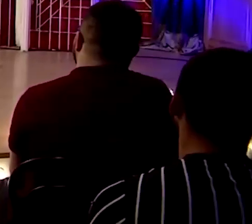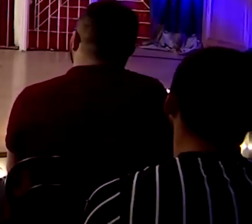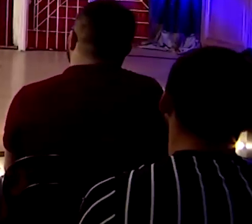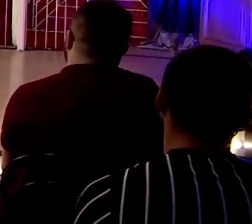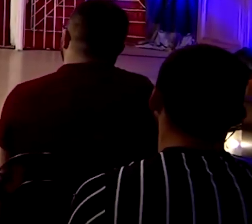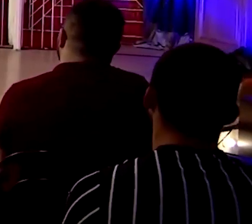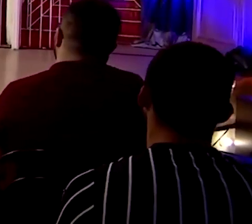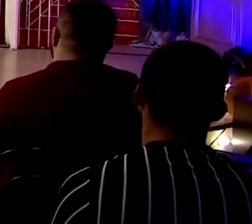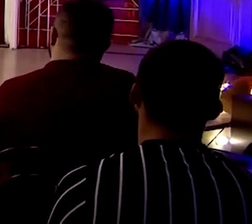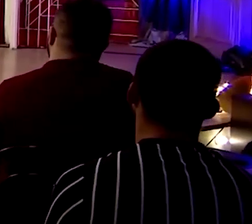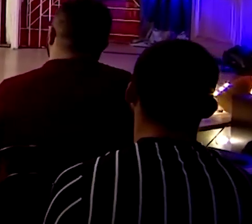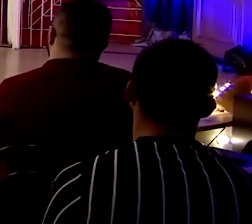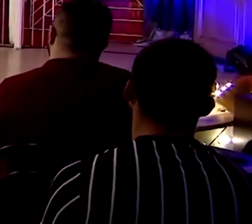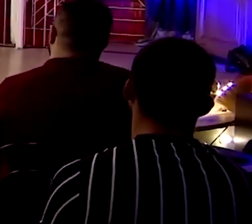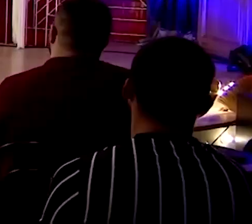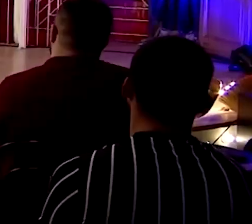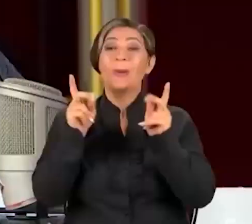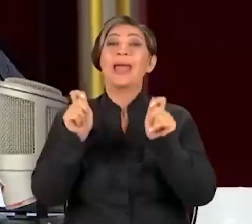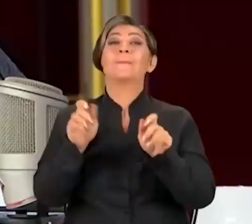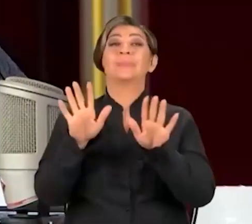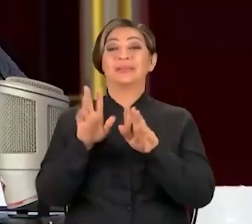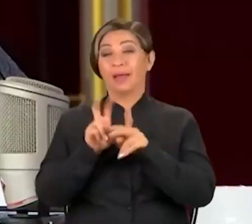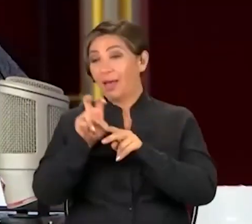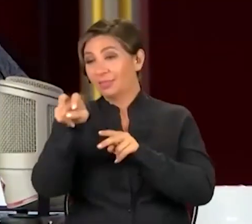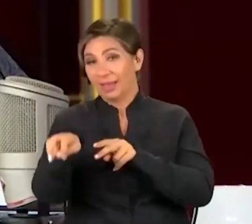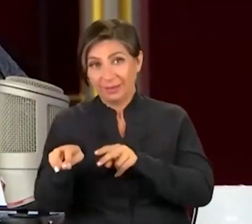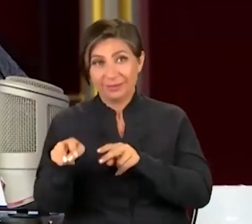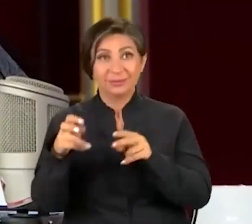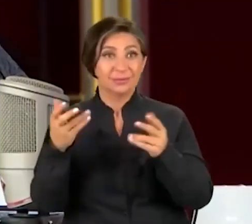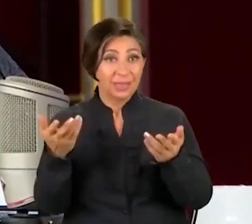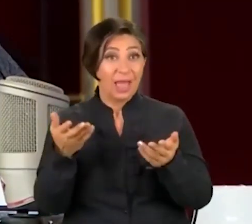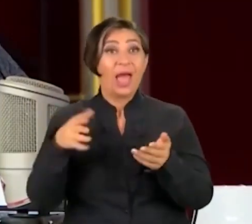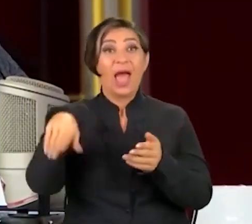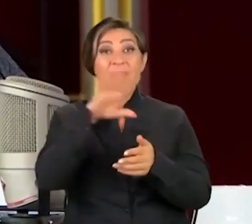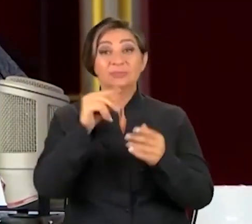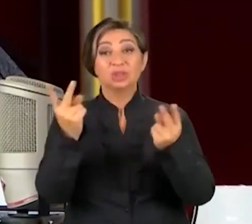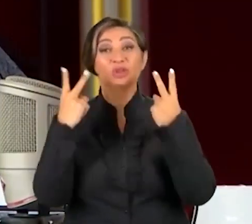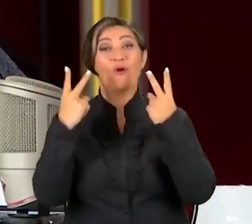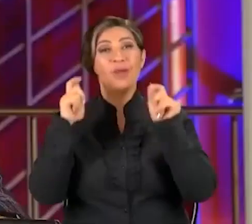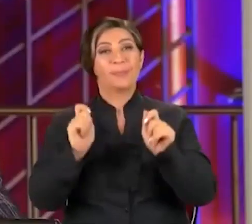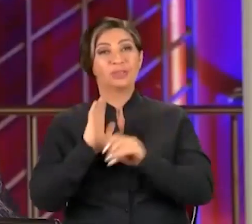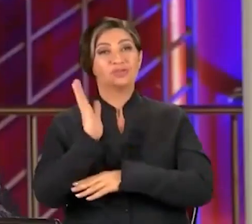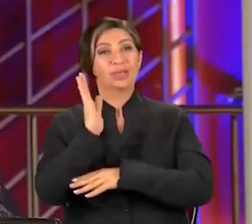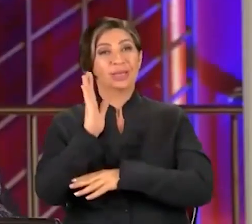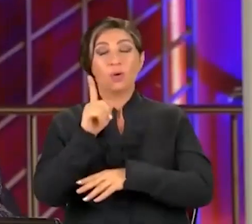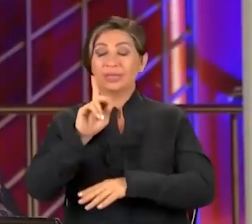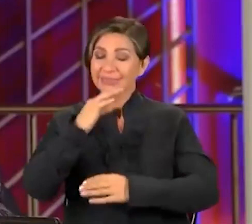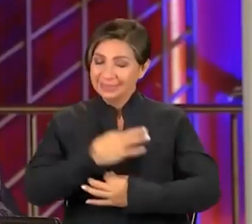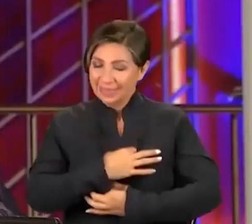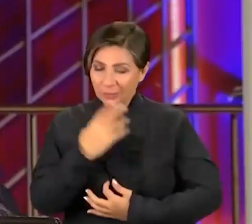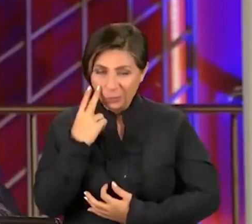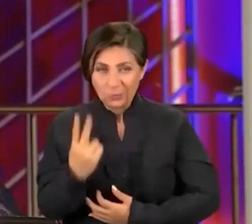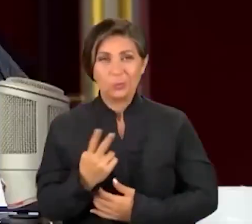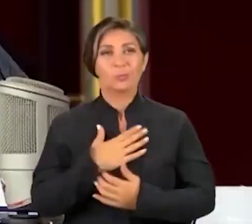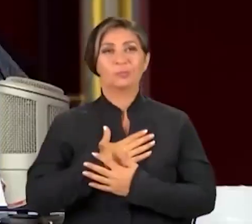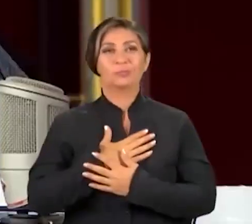Bitişi de öyle normal yapmadı. Karada atlayarak falan. Tabii ki. Herkes bir şov yapıp gidecek. Ona çok saygı duyuyorum.